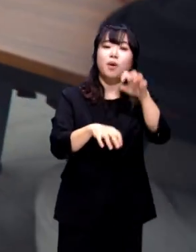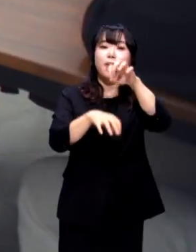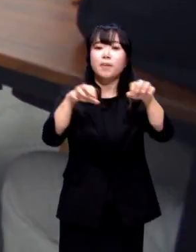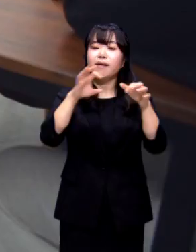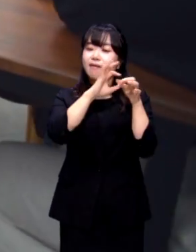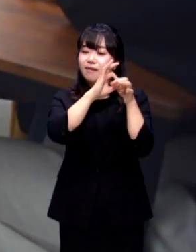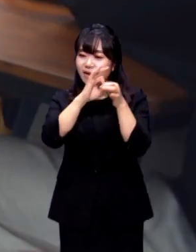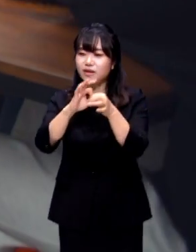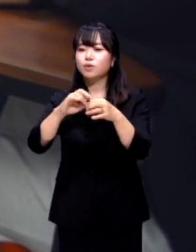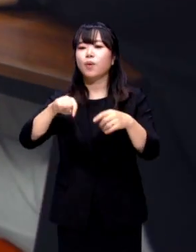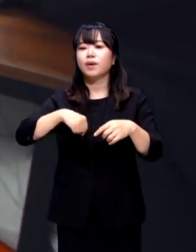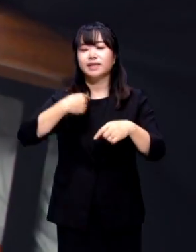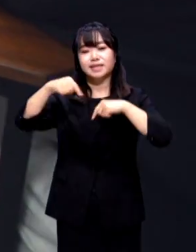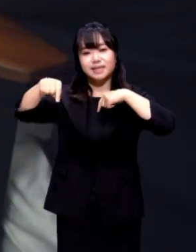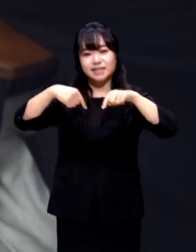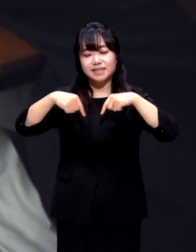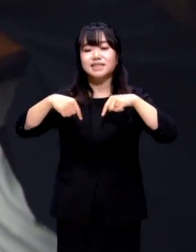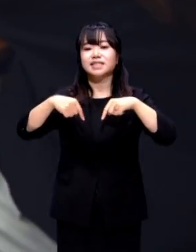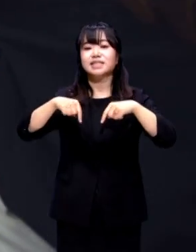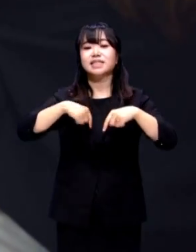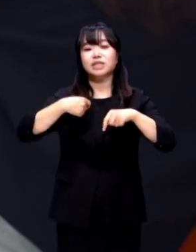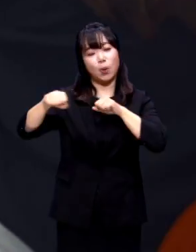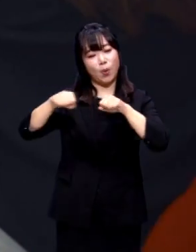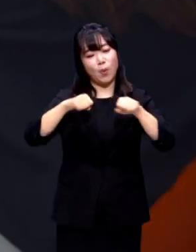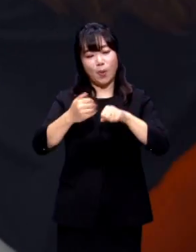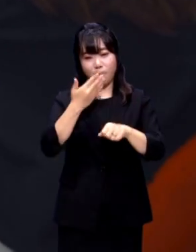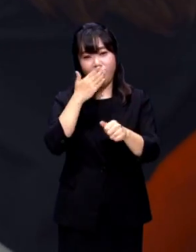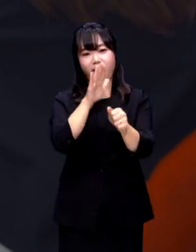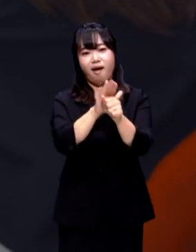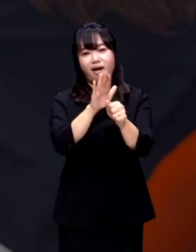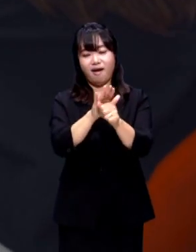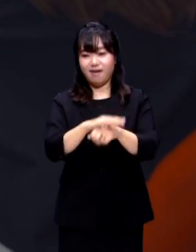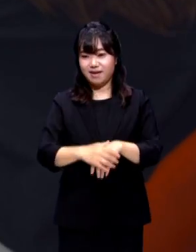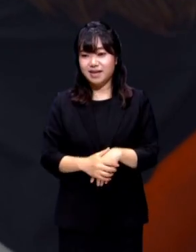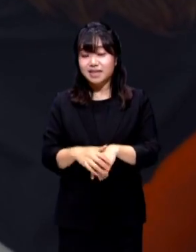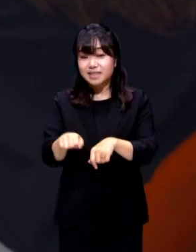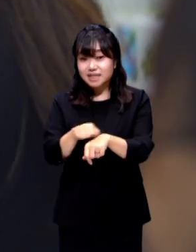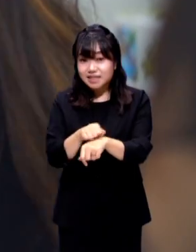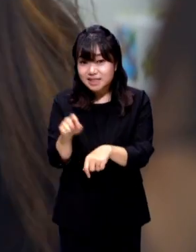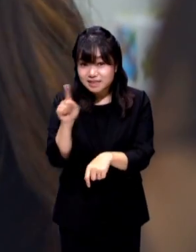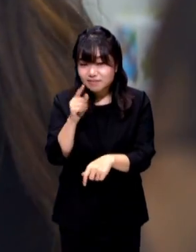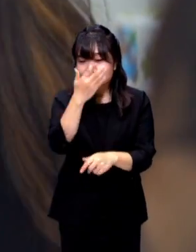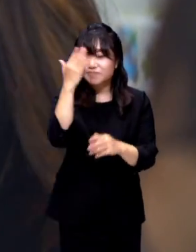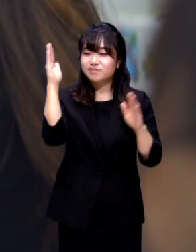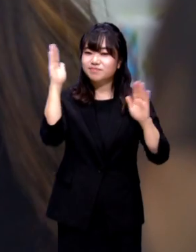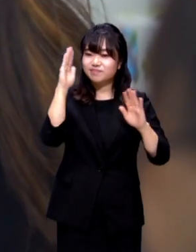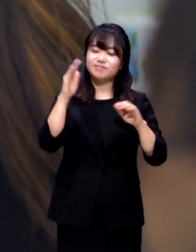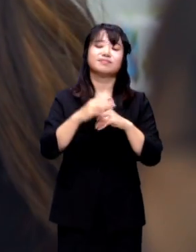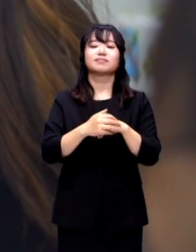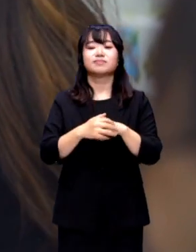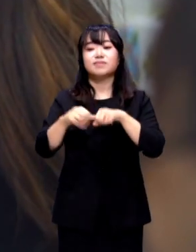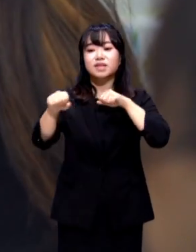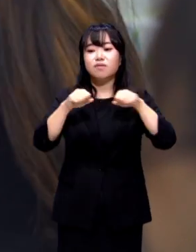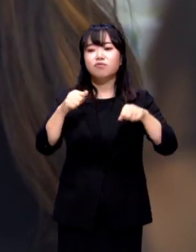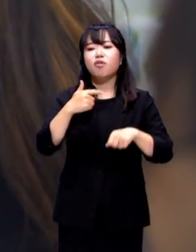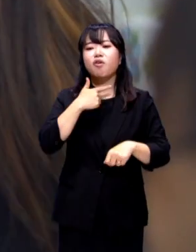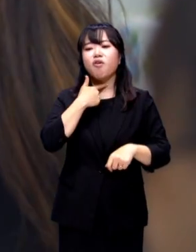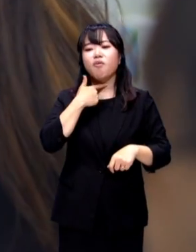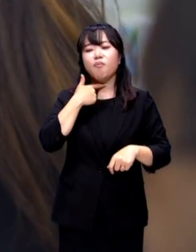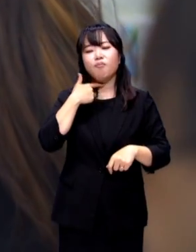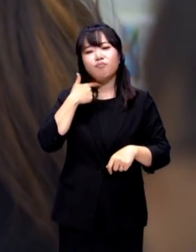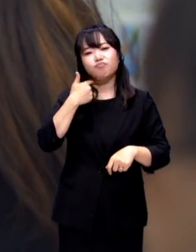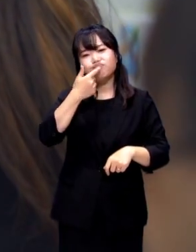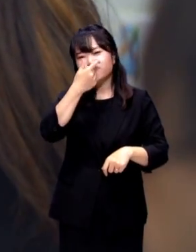마을에서도 계속 자치활동을 이어갈 수 있는 장을 마련해줍니다. 특히 청소년들의 자치활동 경험이 부족하다는